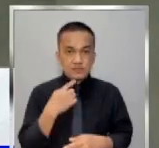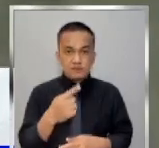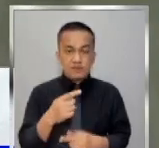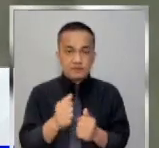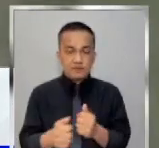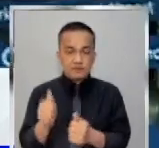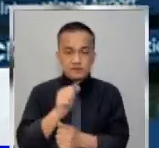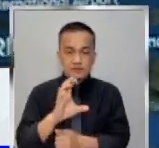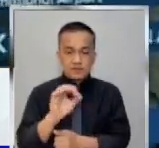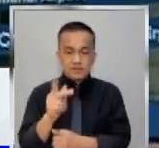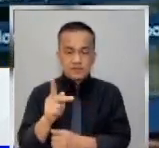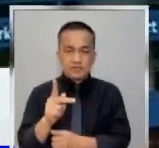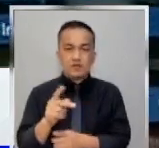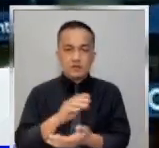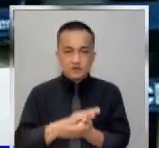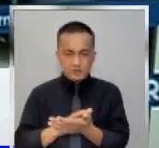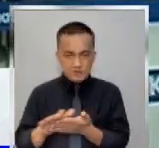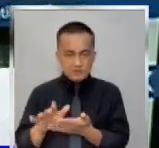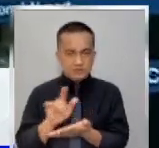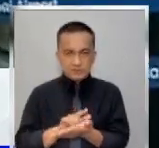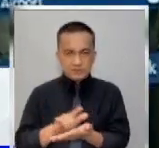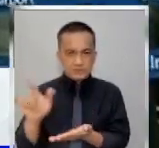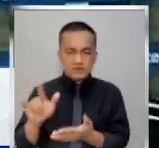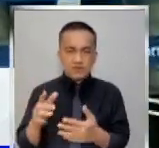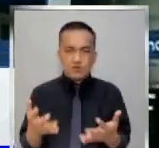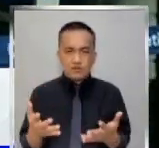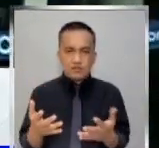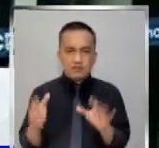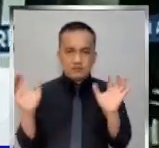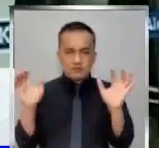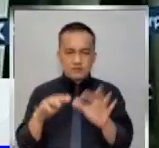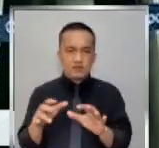araw sa paliparan. Wala ring masyadong dagsa ng mga pasahero.